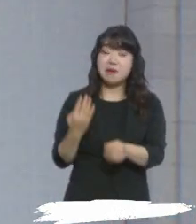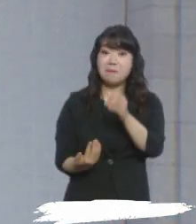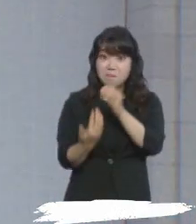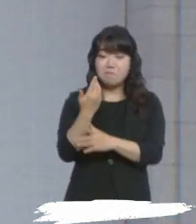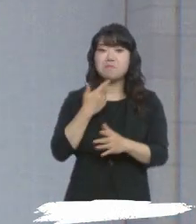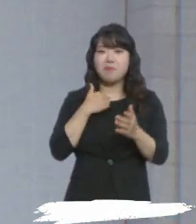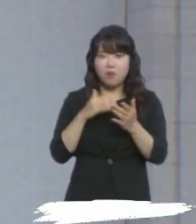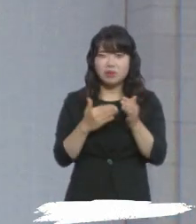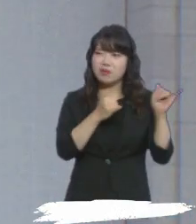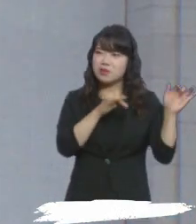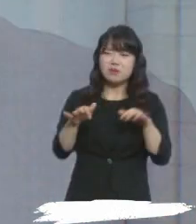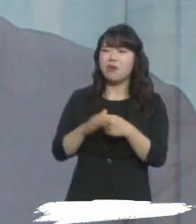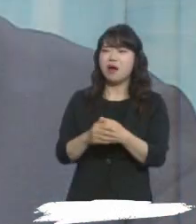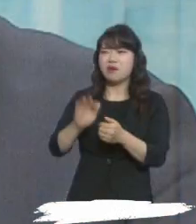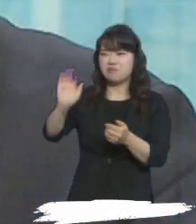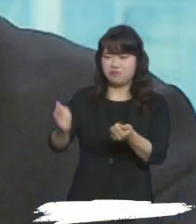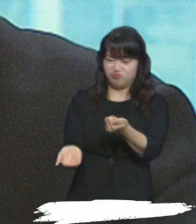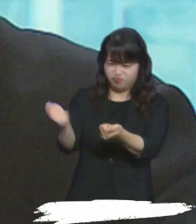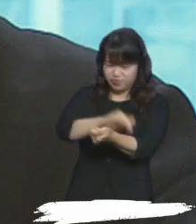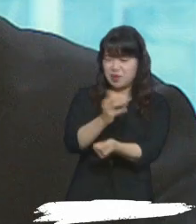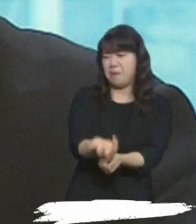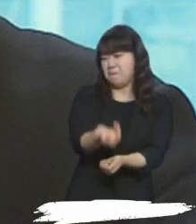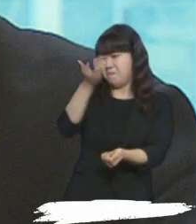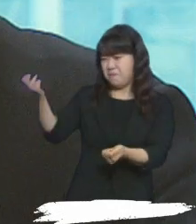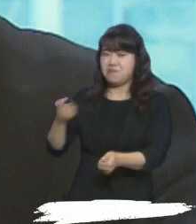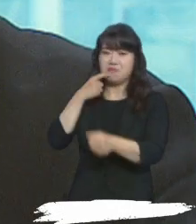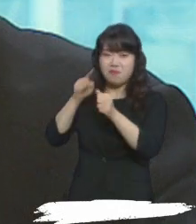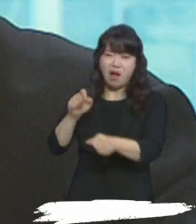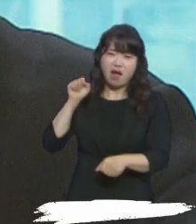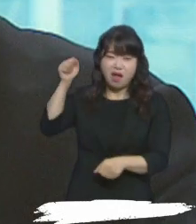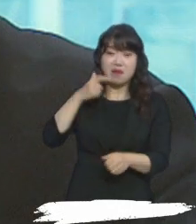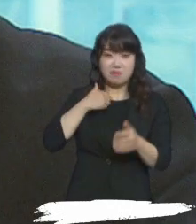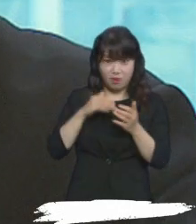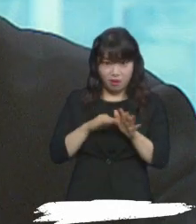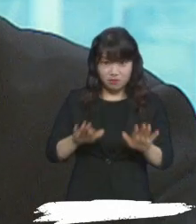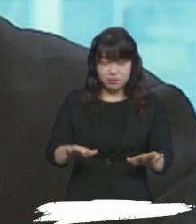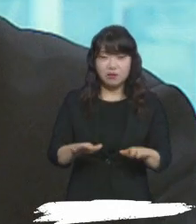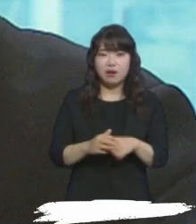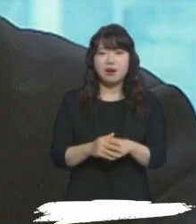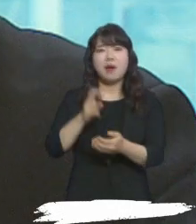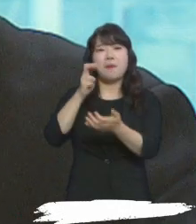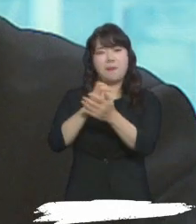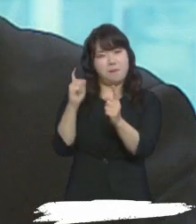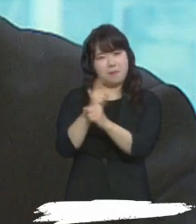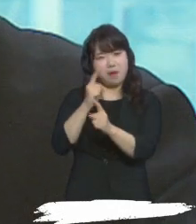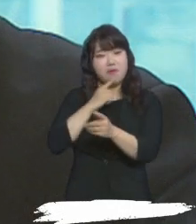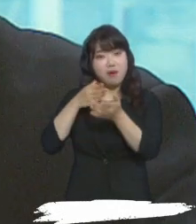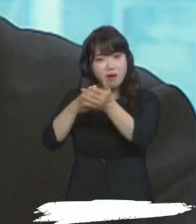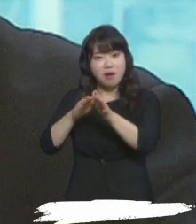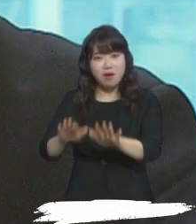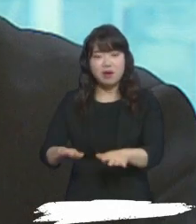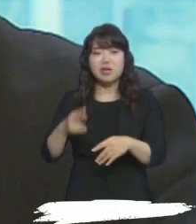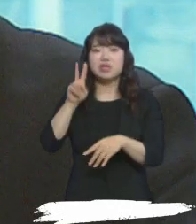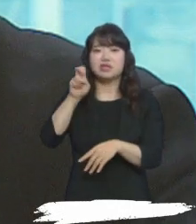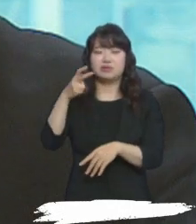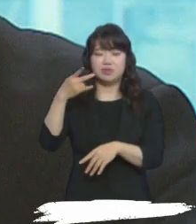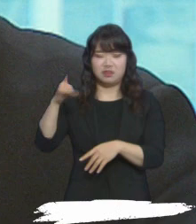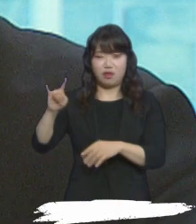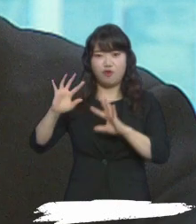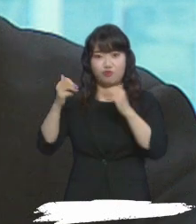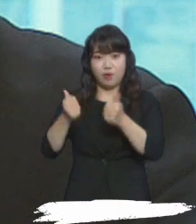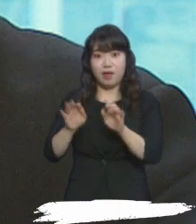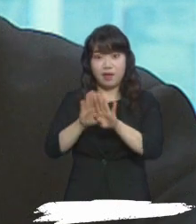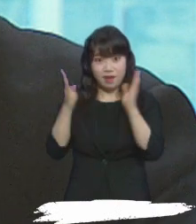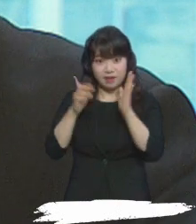국민 절반 이상이 파묘에 동의했었죠. 이를 실행하기 위한 국립묘지법 개정안 발의가 22대 국회 개원과 동시에